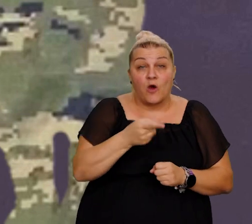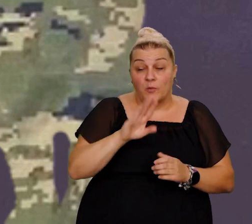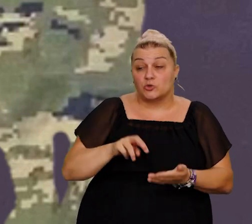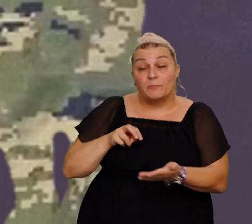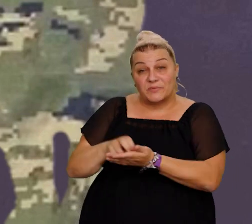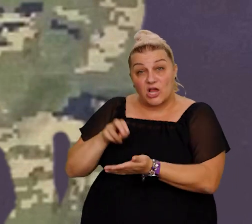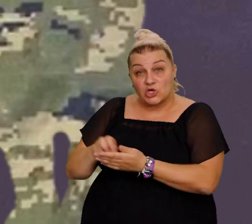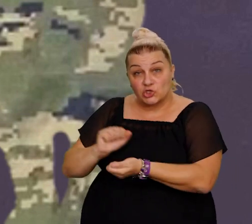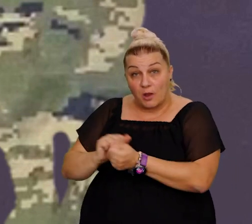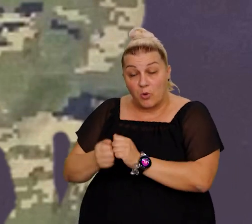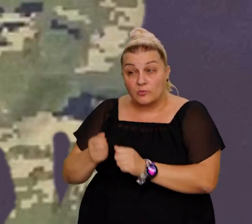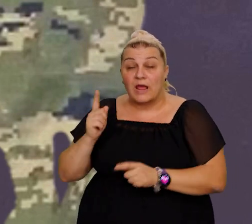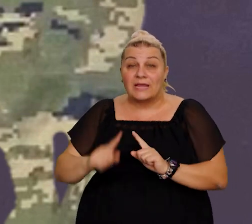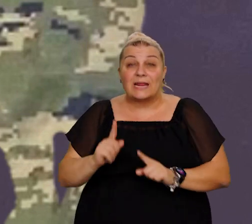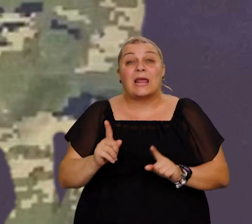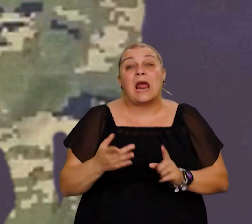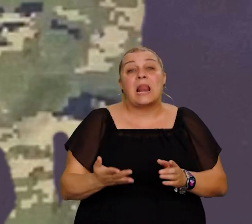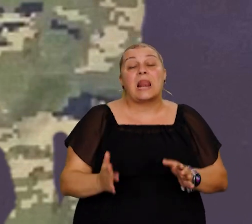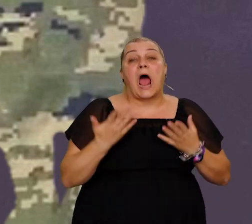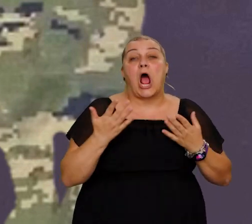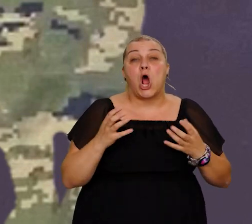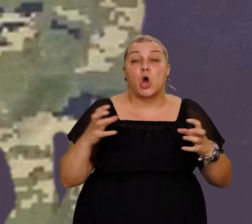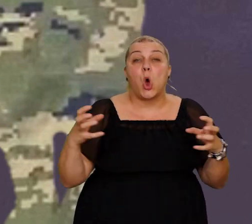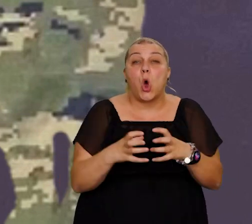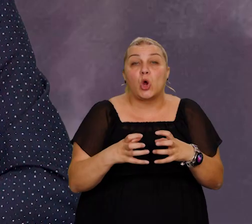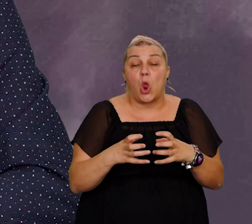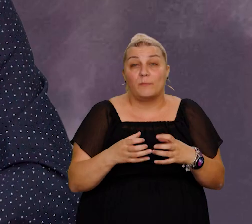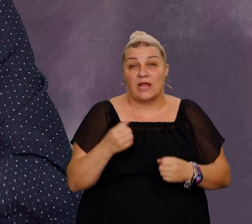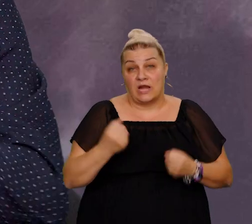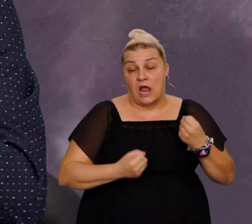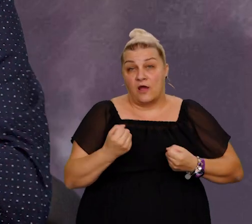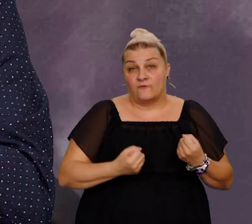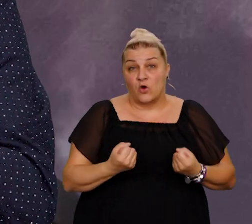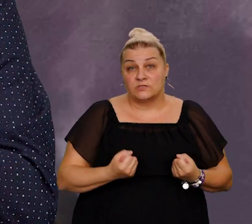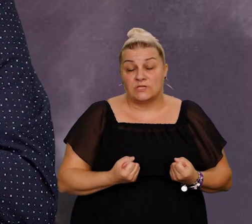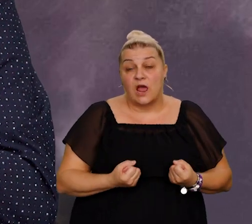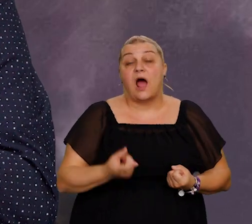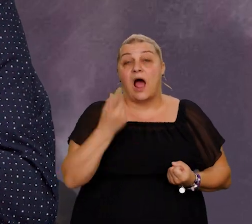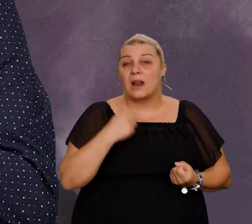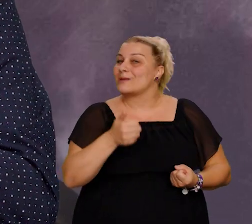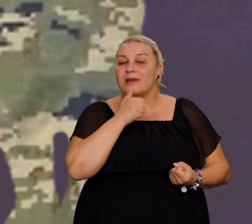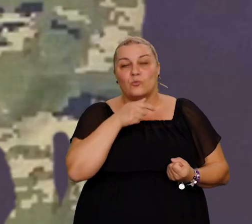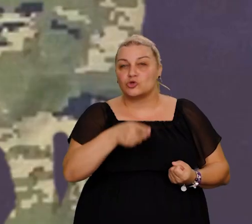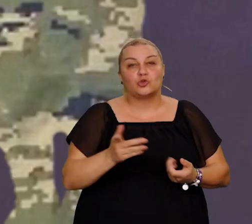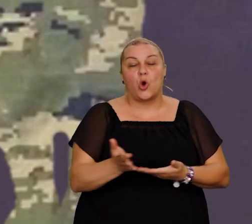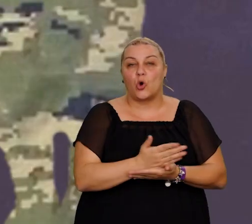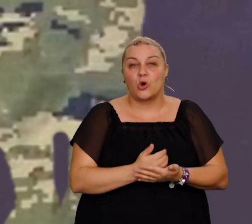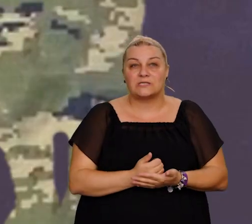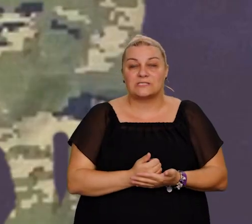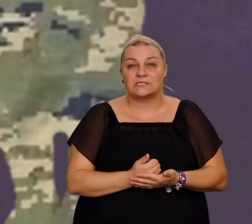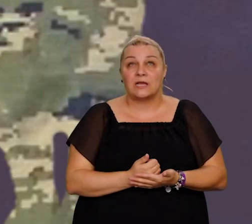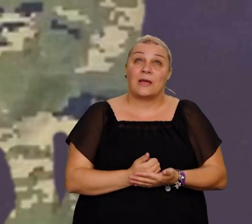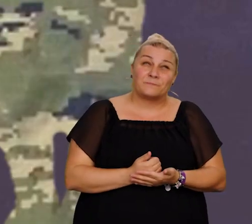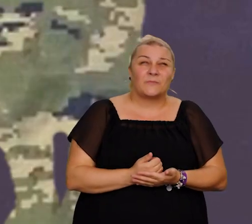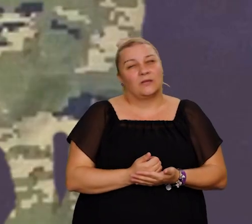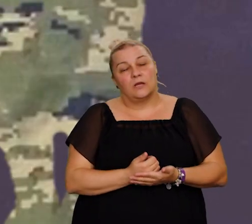a može se koristiti i za borbu protiv lako oklopljenih mehaniziranih sredstava. Ali ne može se koristiti,